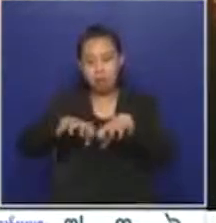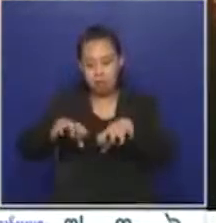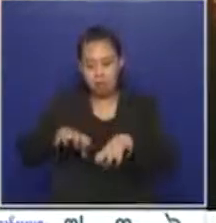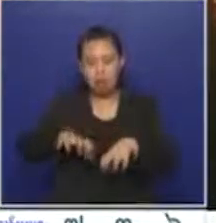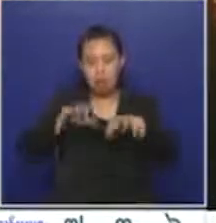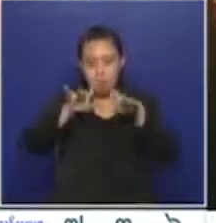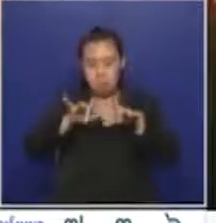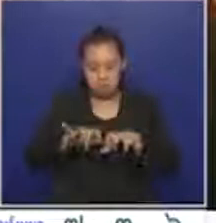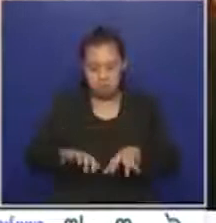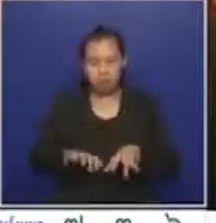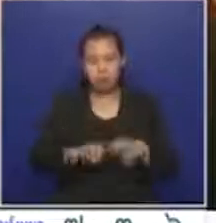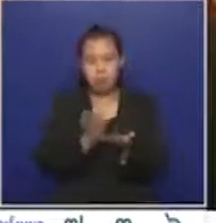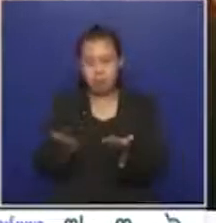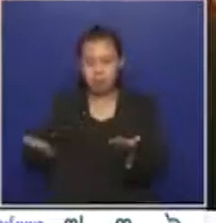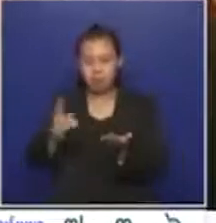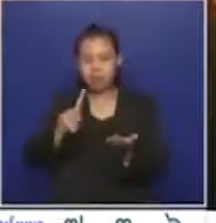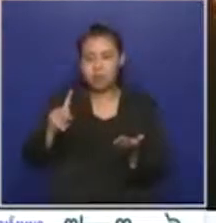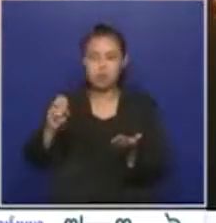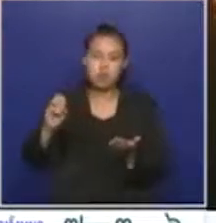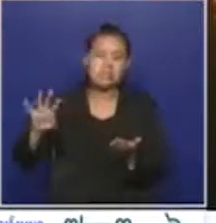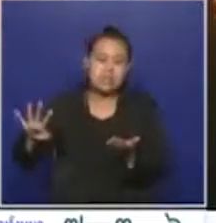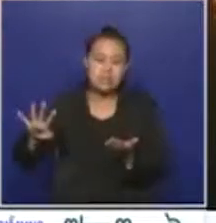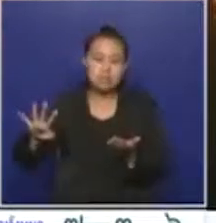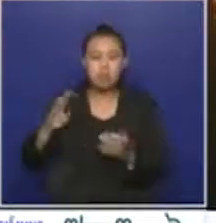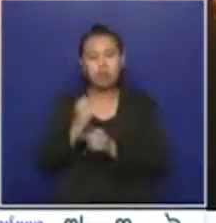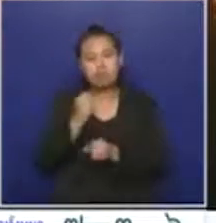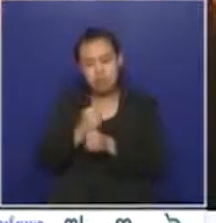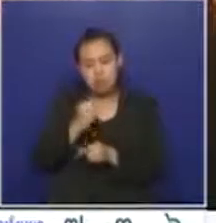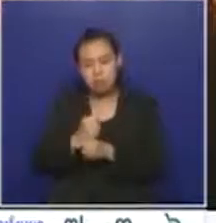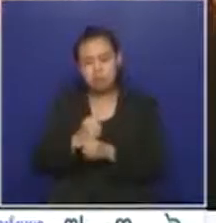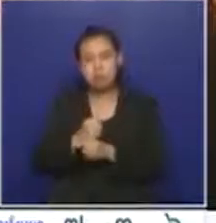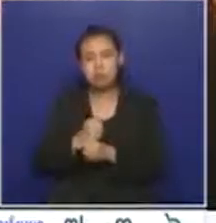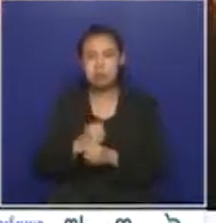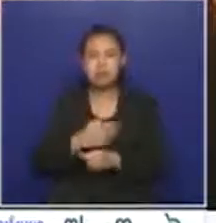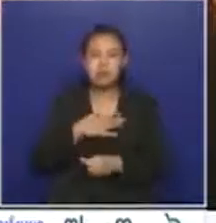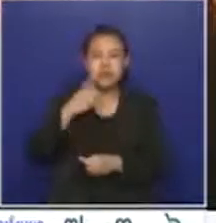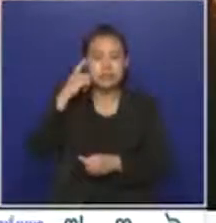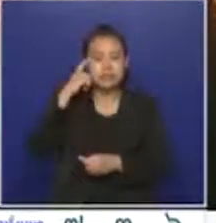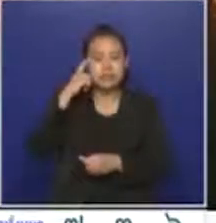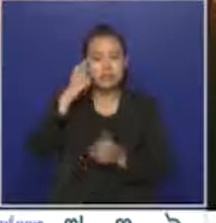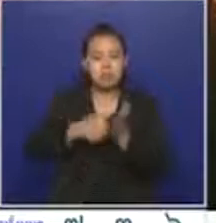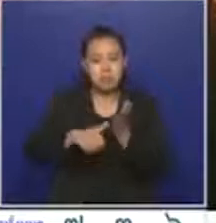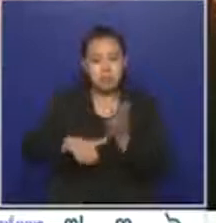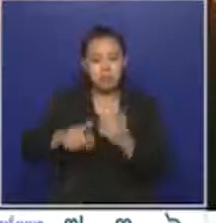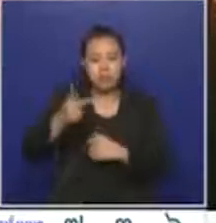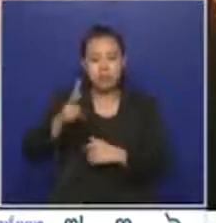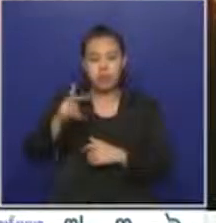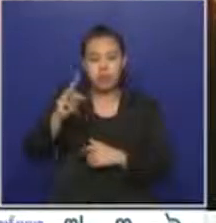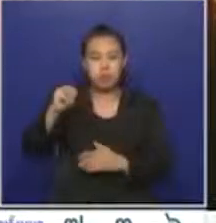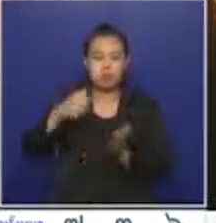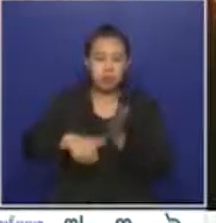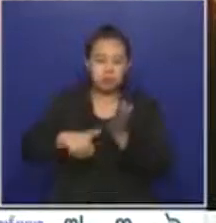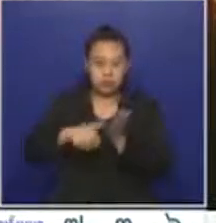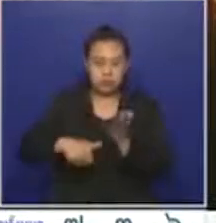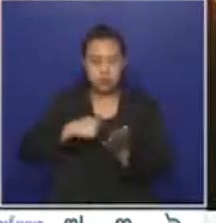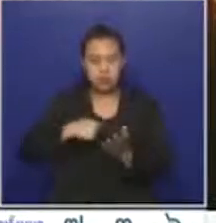ดทำเอกสารอีก104หน้ากระดาษถ้ามีการร้องขอดังนั้นในประเด็นนี้ผมถึงอยากให้กรมสัมภากรพิจารณาให้